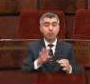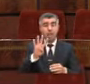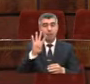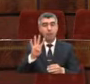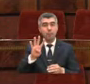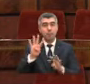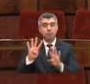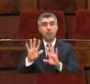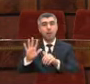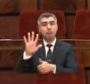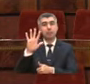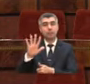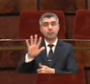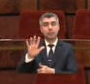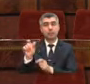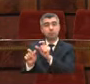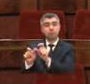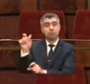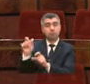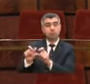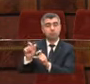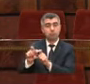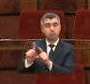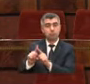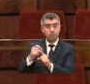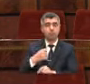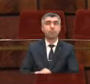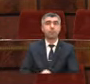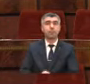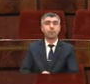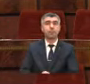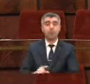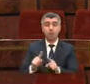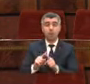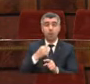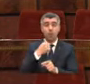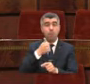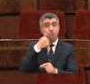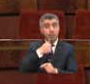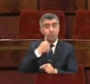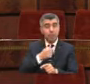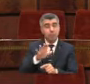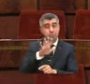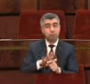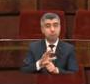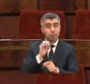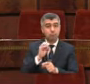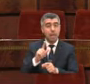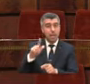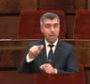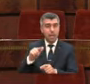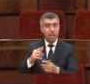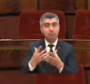458 ضحيه من بينهم 107 اجانب. سيد الوزير، ظاهرة الابتزاز الإلكتروني كتطلب منا ومنكم ومن الجميع على